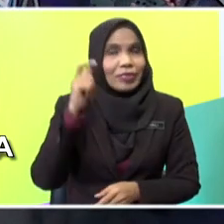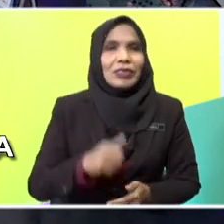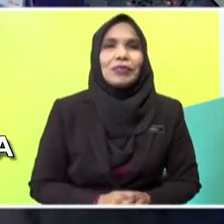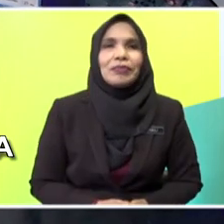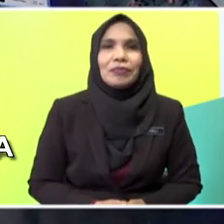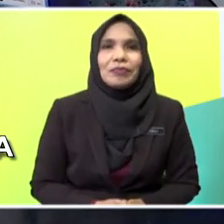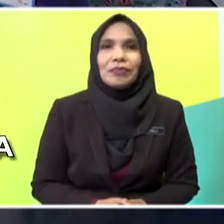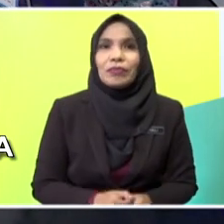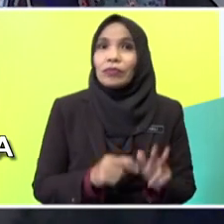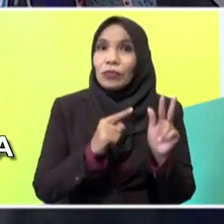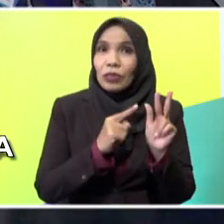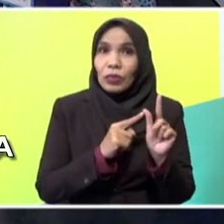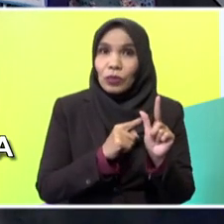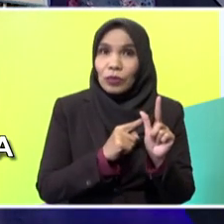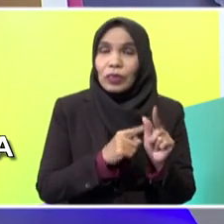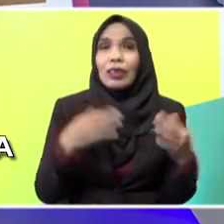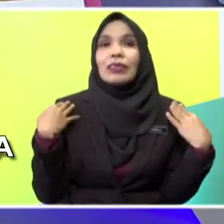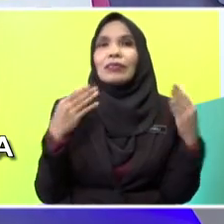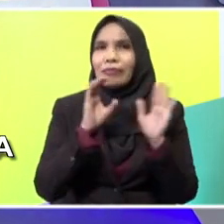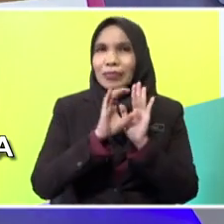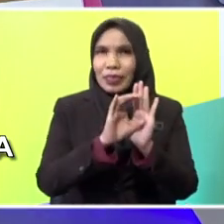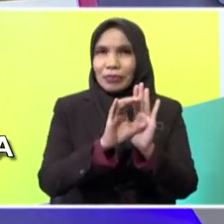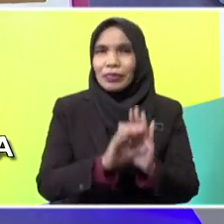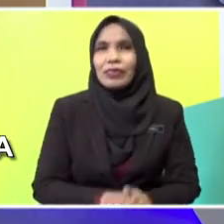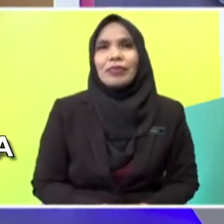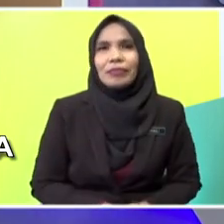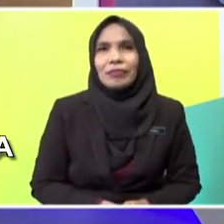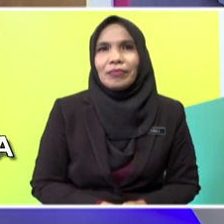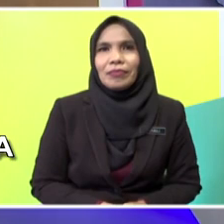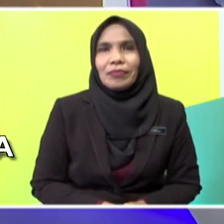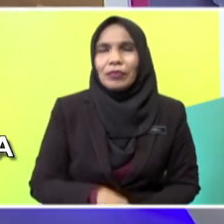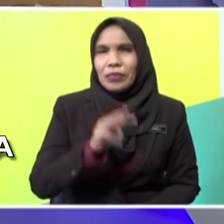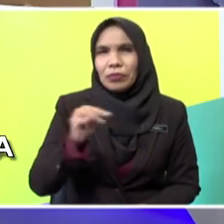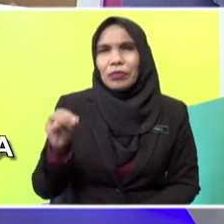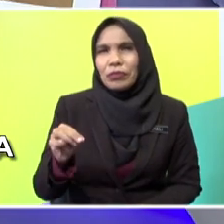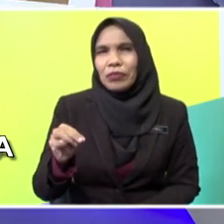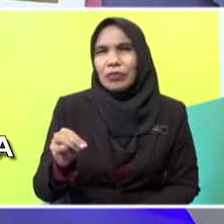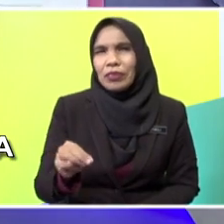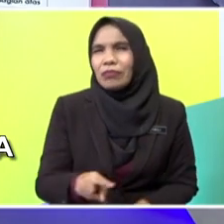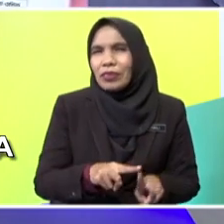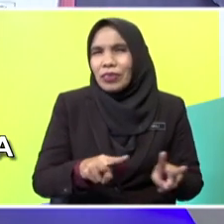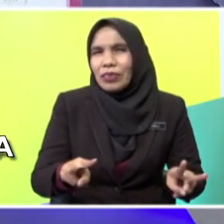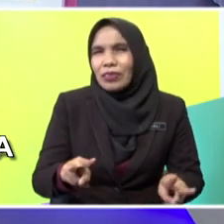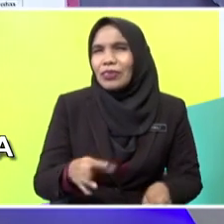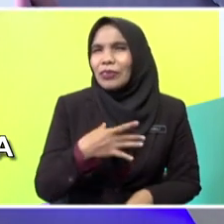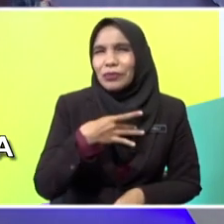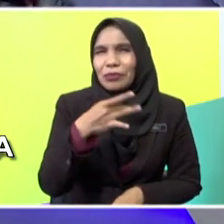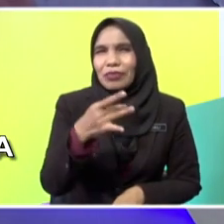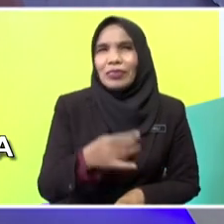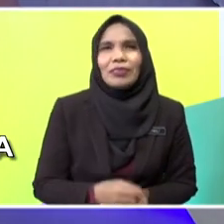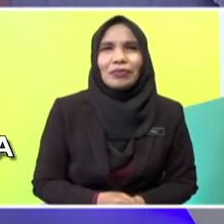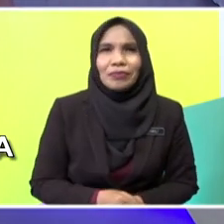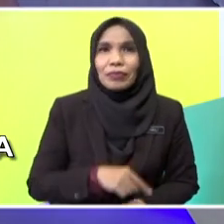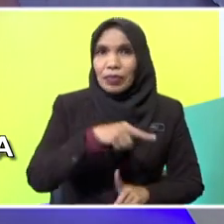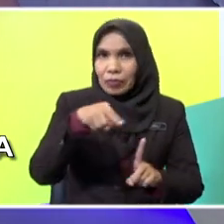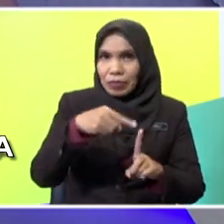ada gambar di sini. Murid-murid autism sangat berminat bila lihat benda yang nampak Lebih